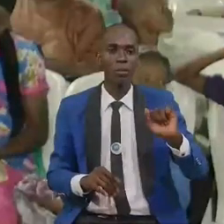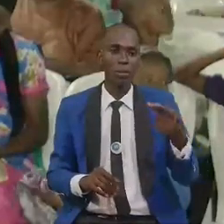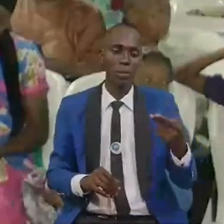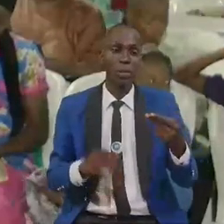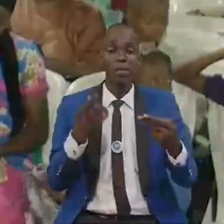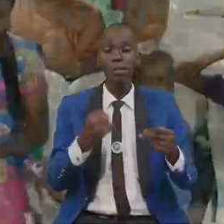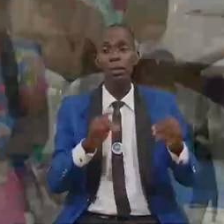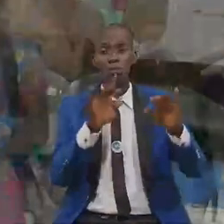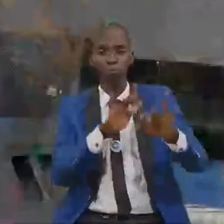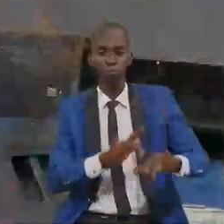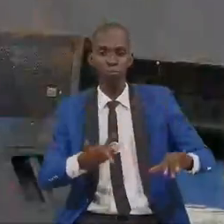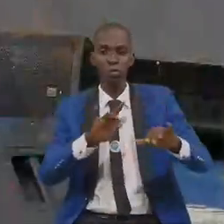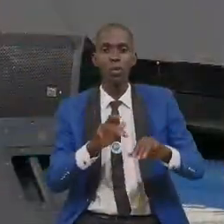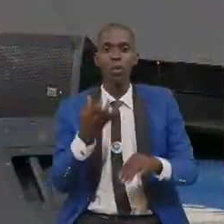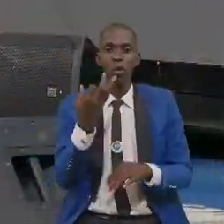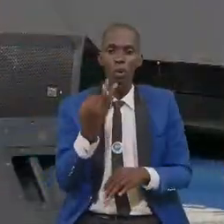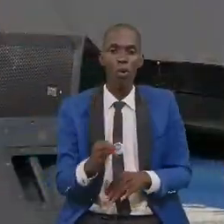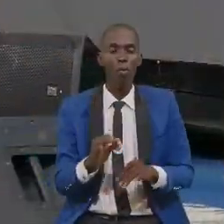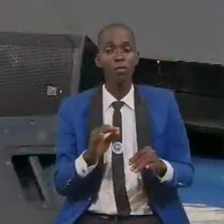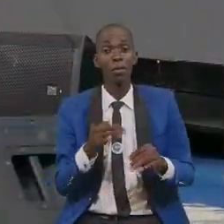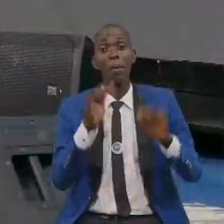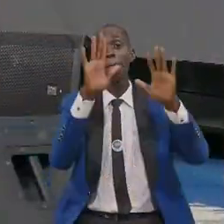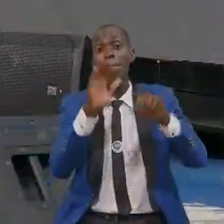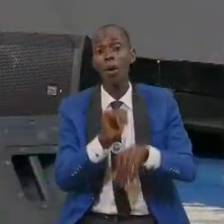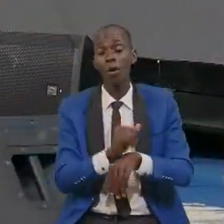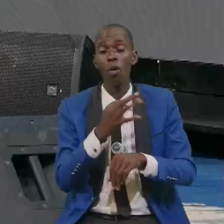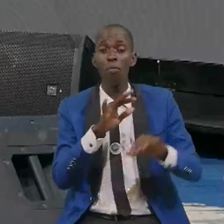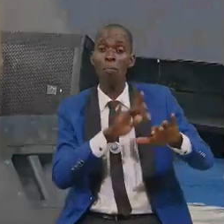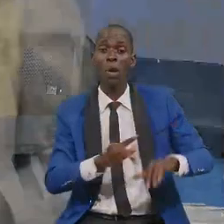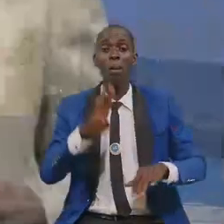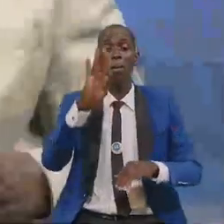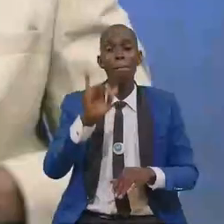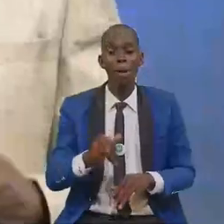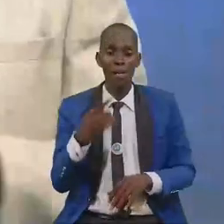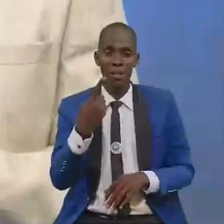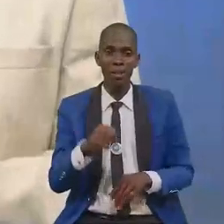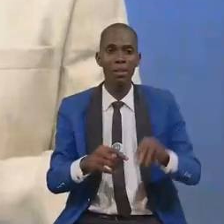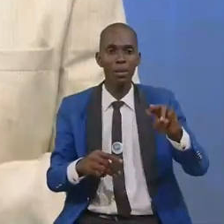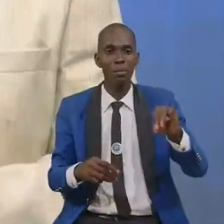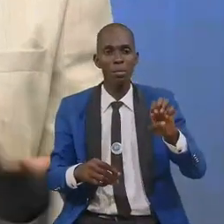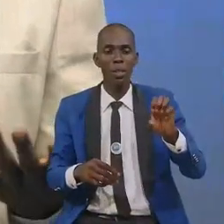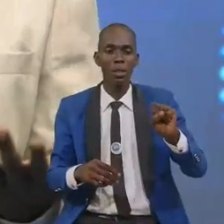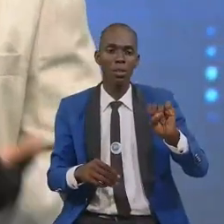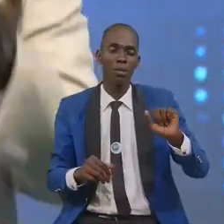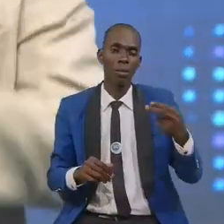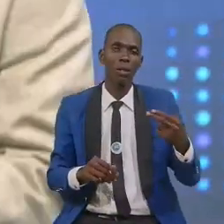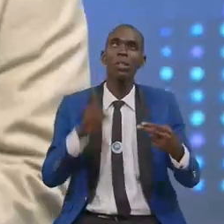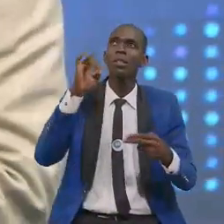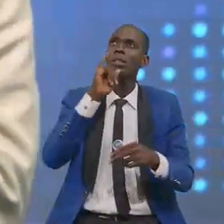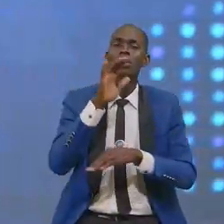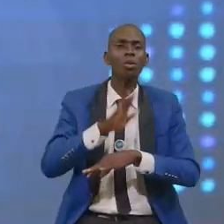miracles de miséricorde par le Messie il y a appelé le Messie pourquoi